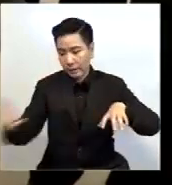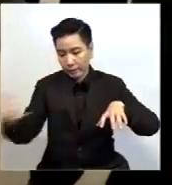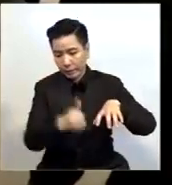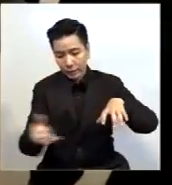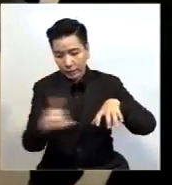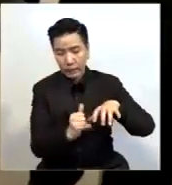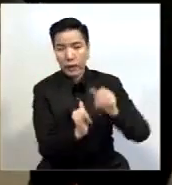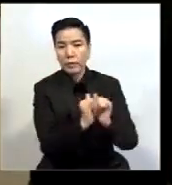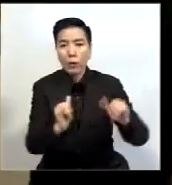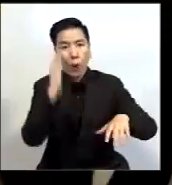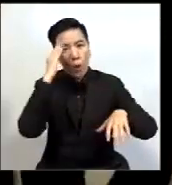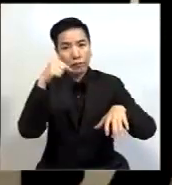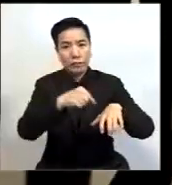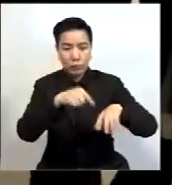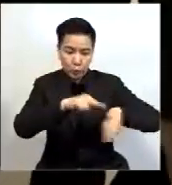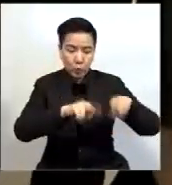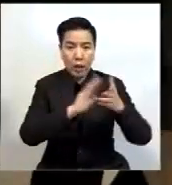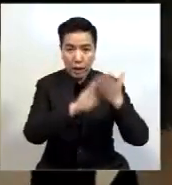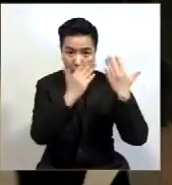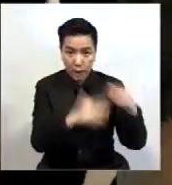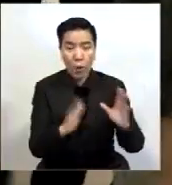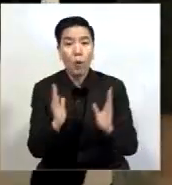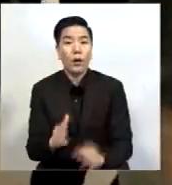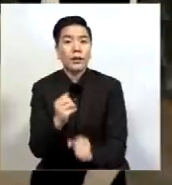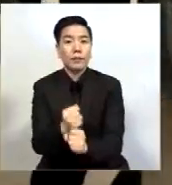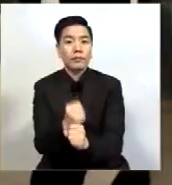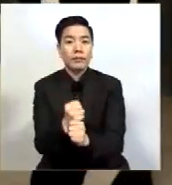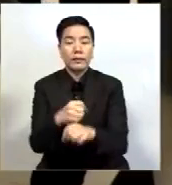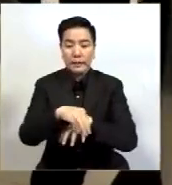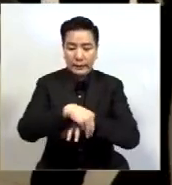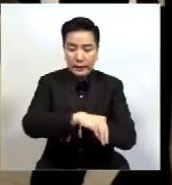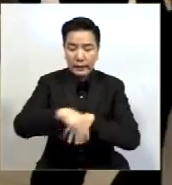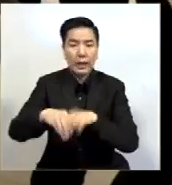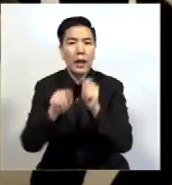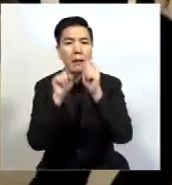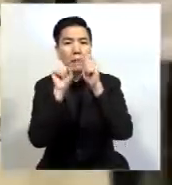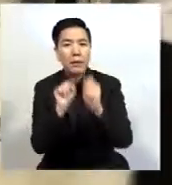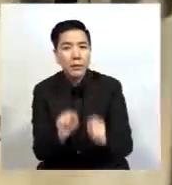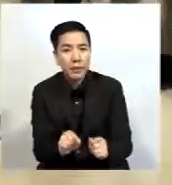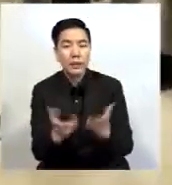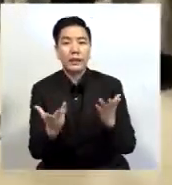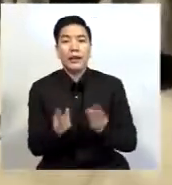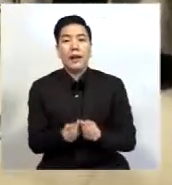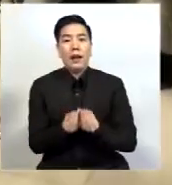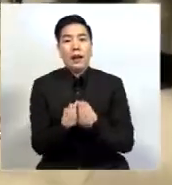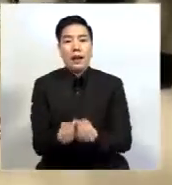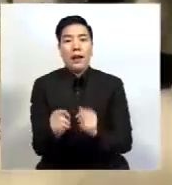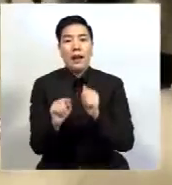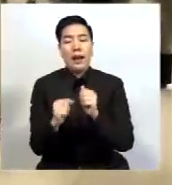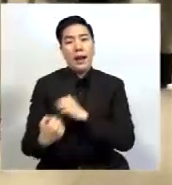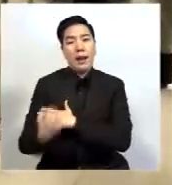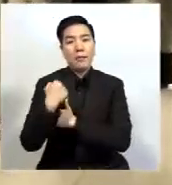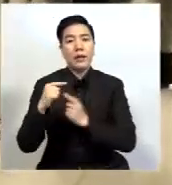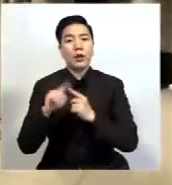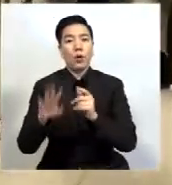ที่กักตัวบุคคลดังกล่าวแล้วส่วนกลุ่มแรงงานที่กระจายตัวไปยังอำเภอต่างๆอันนี้มอบหมายให้อำนา